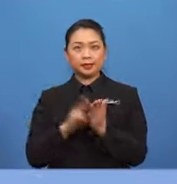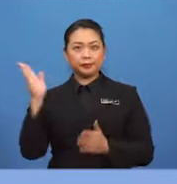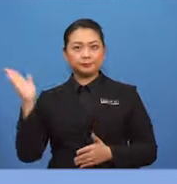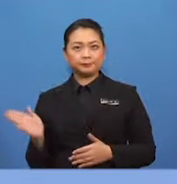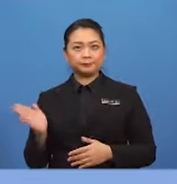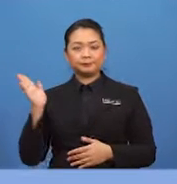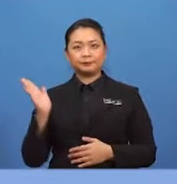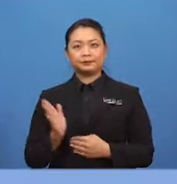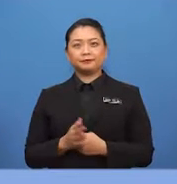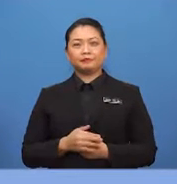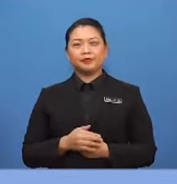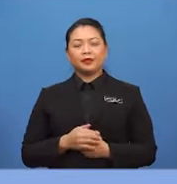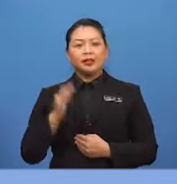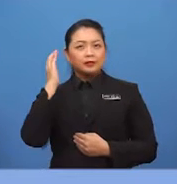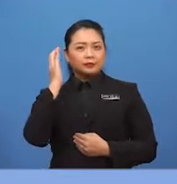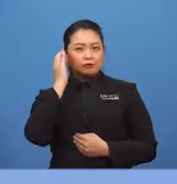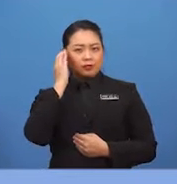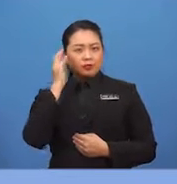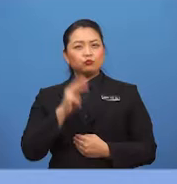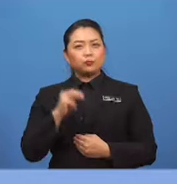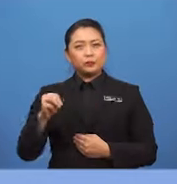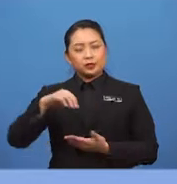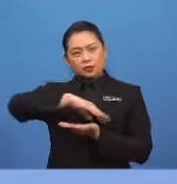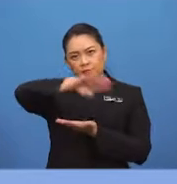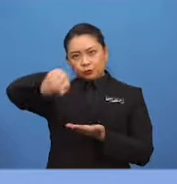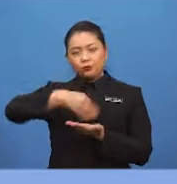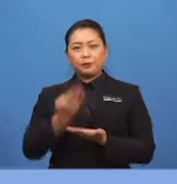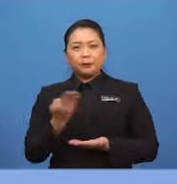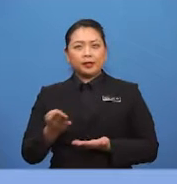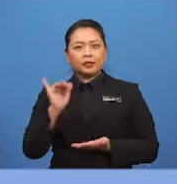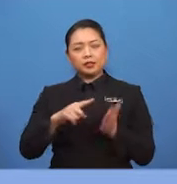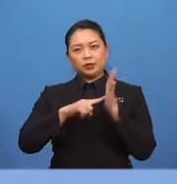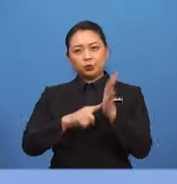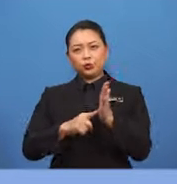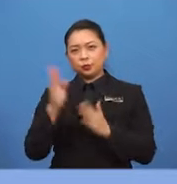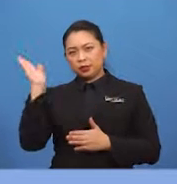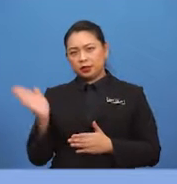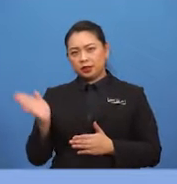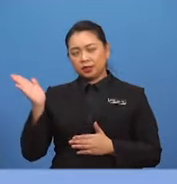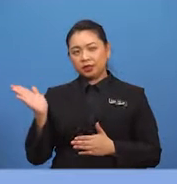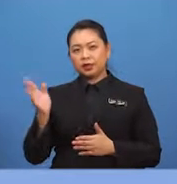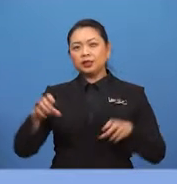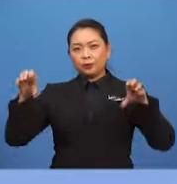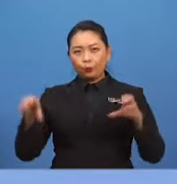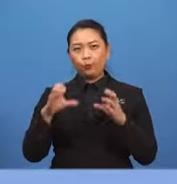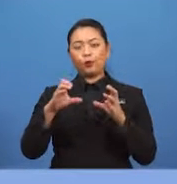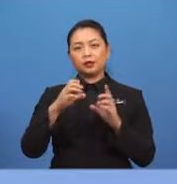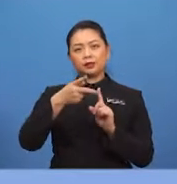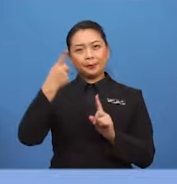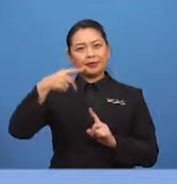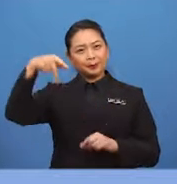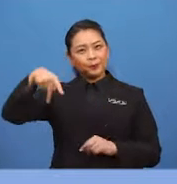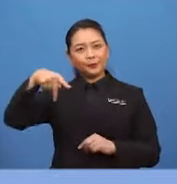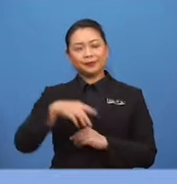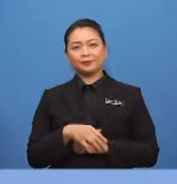sediakan. Tahukah murid-murid, semua barangan yang ditunjukkan pada rajah ini diperbuat daripada